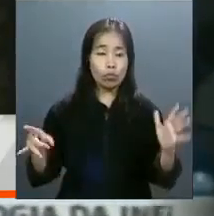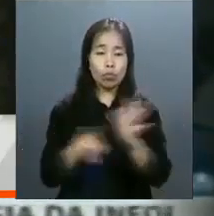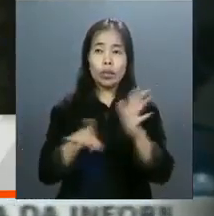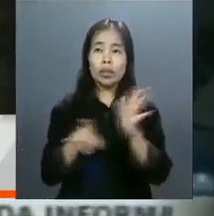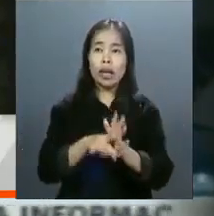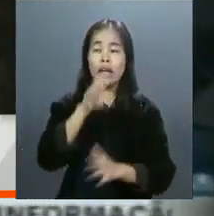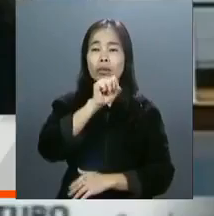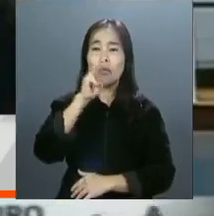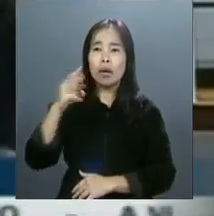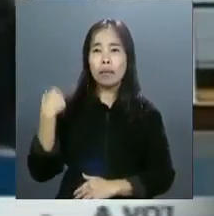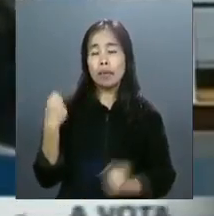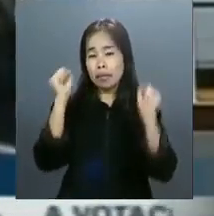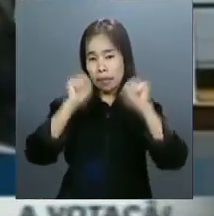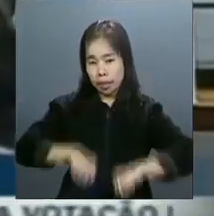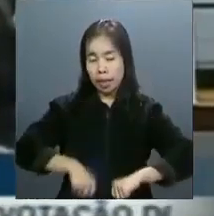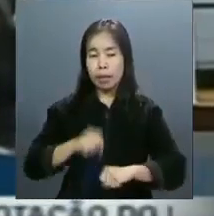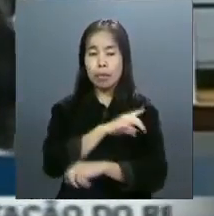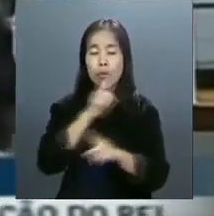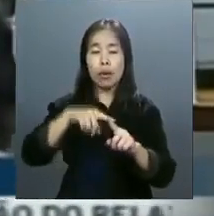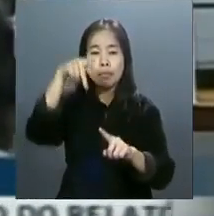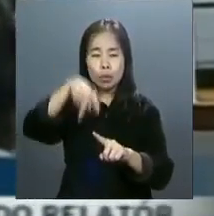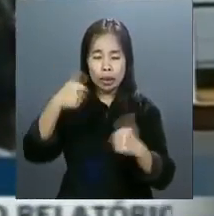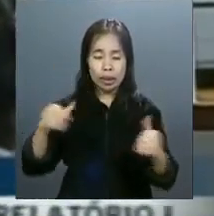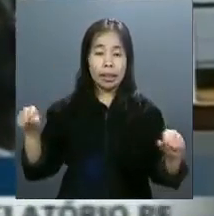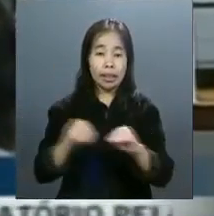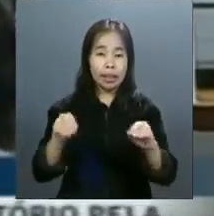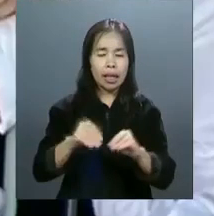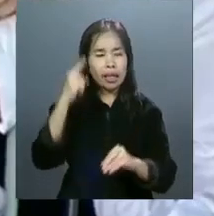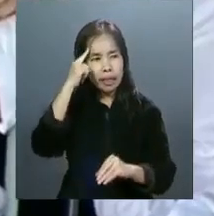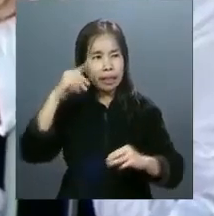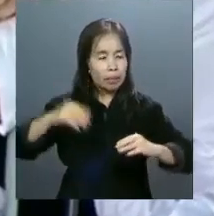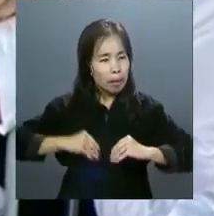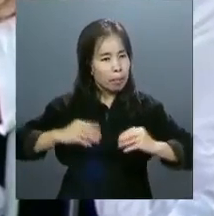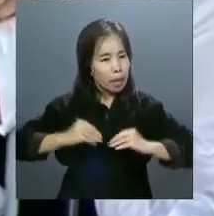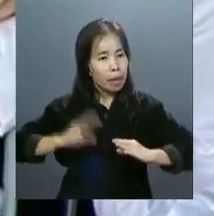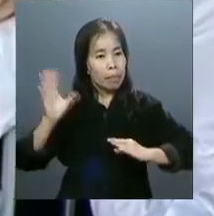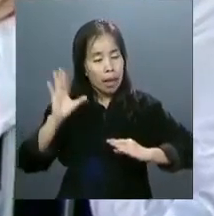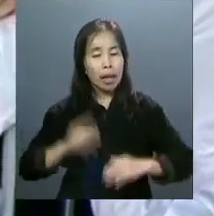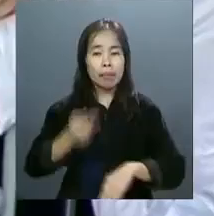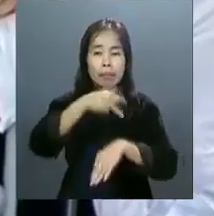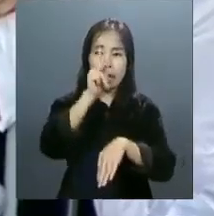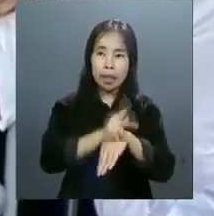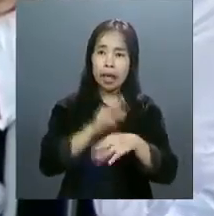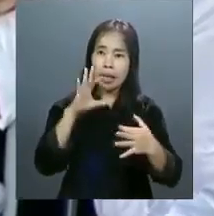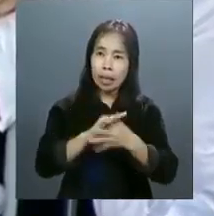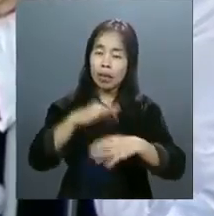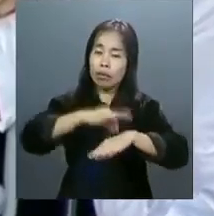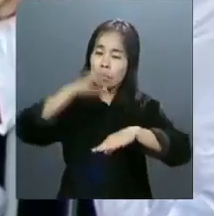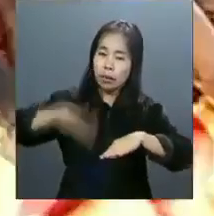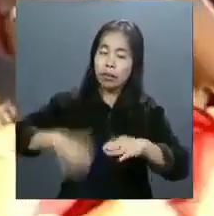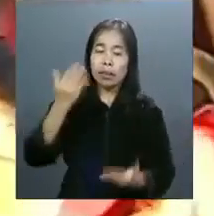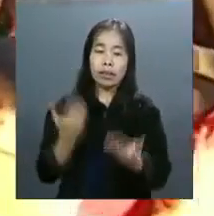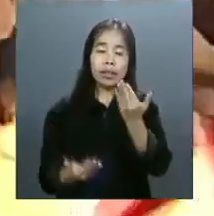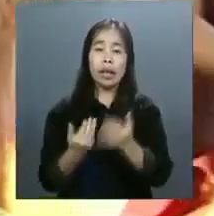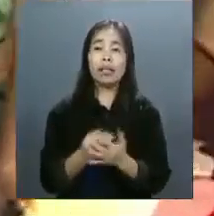จะลงมติแบบเต็มคณะในวันพุธที่จะถึงนี้ว่าจะเห็นชอบให้ประธานาธิบดีเข้าสู่กระบวนการถอดถอนหรือไม่ห